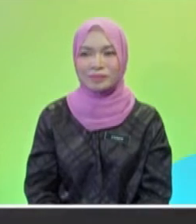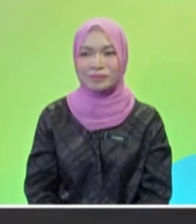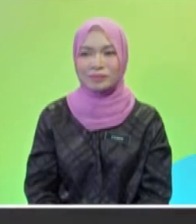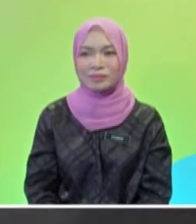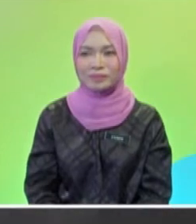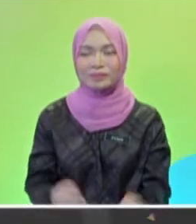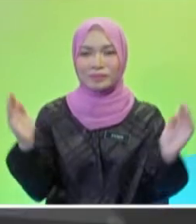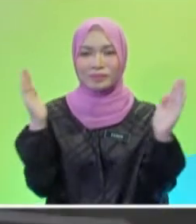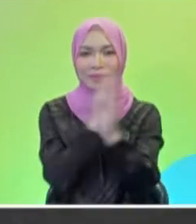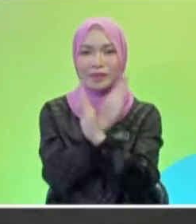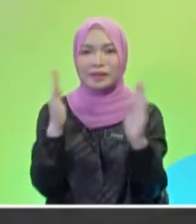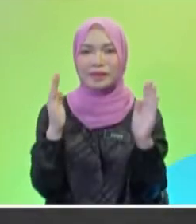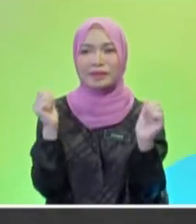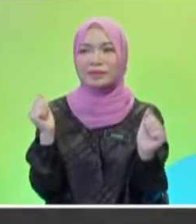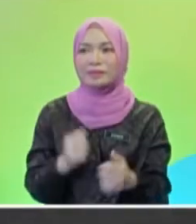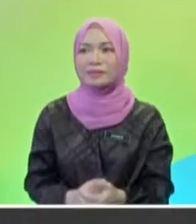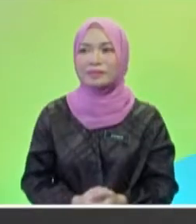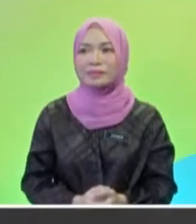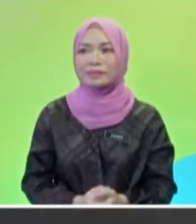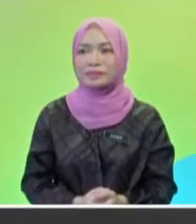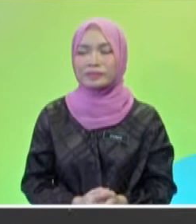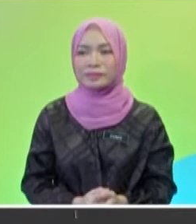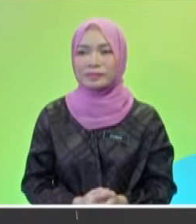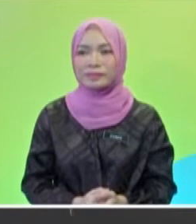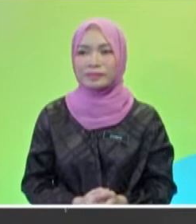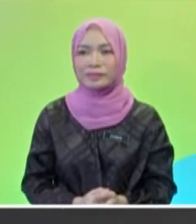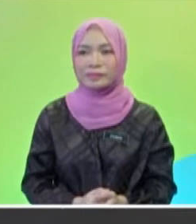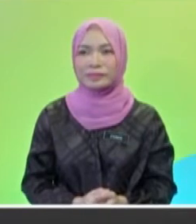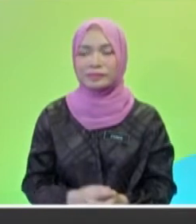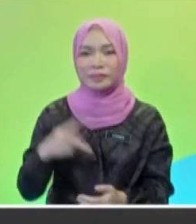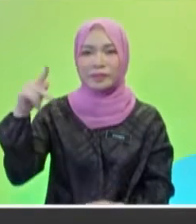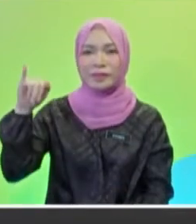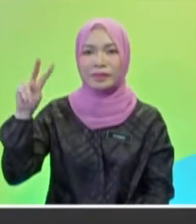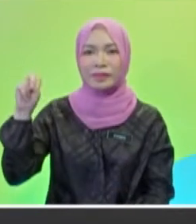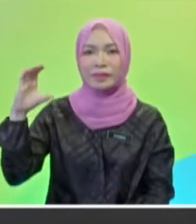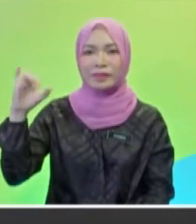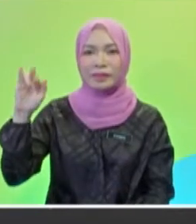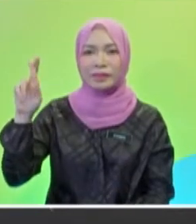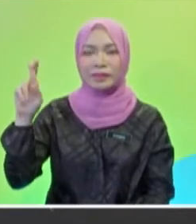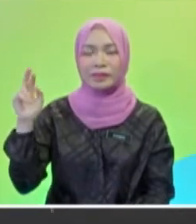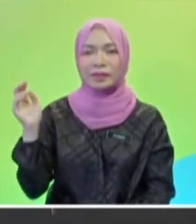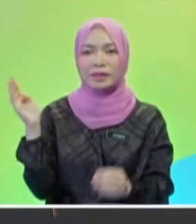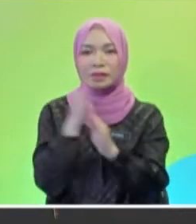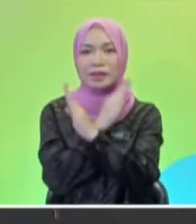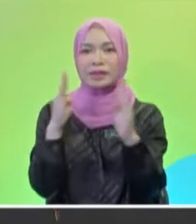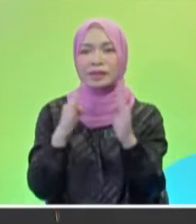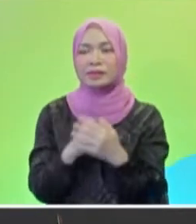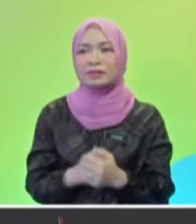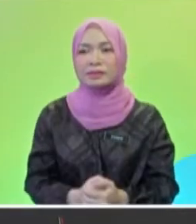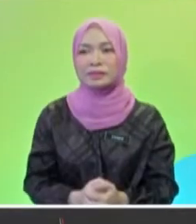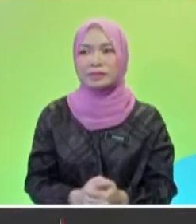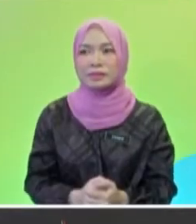angin-angin Oke kincir angin terus kain itu harus Rusia us ya harus Siapa